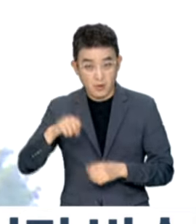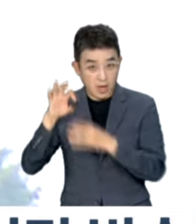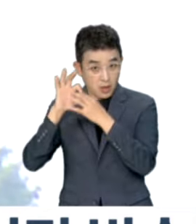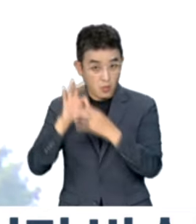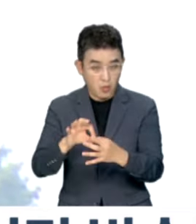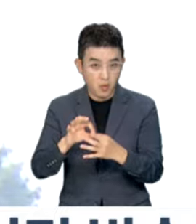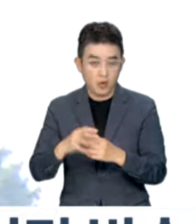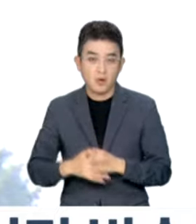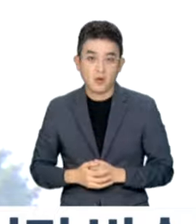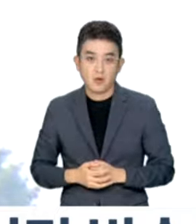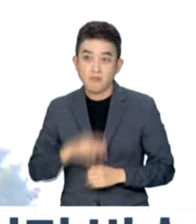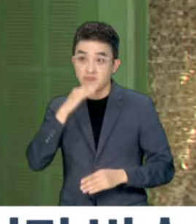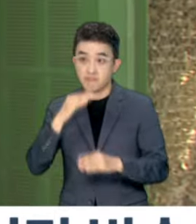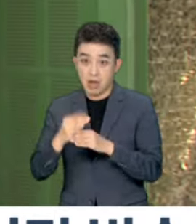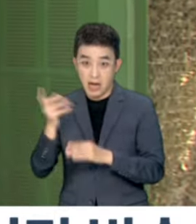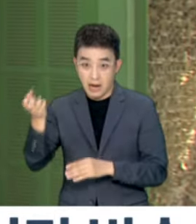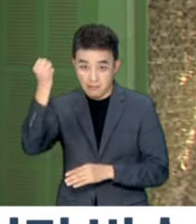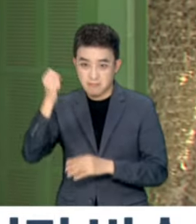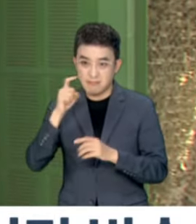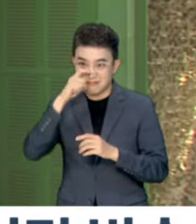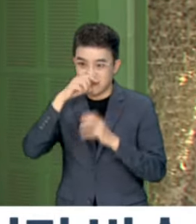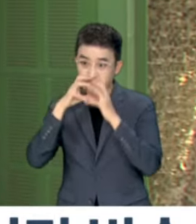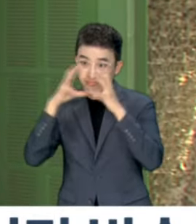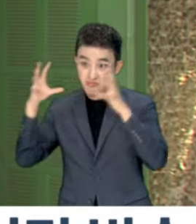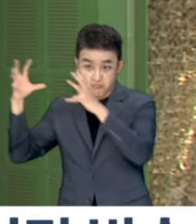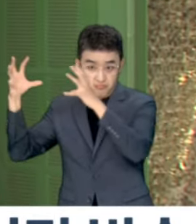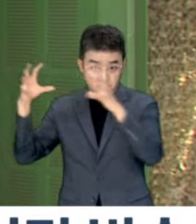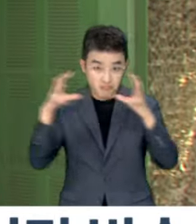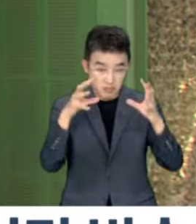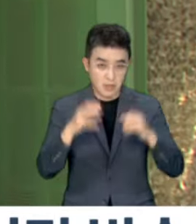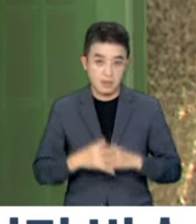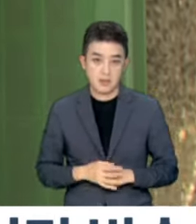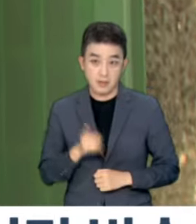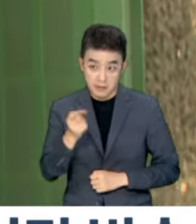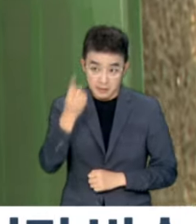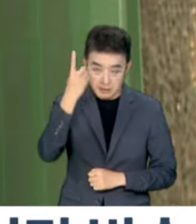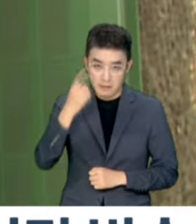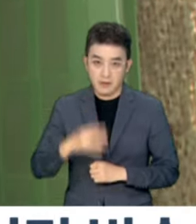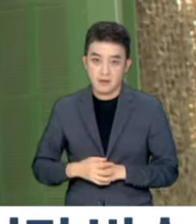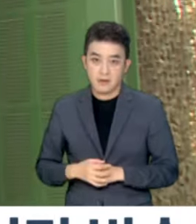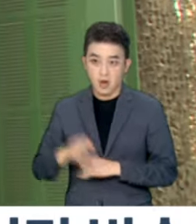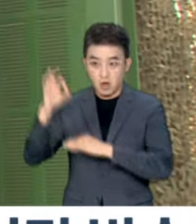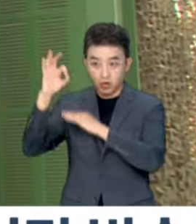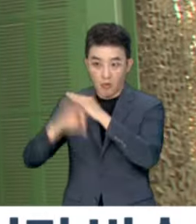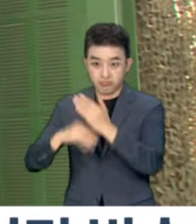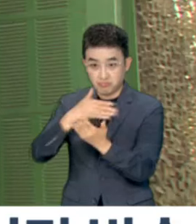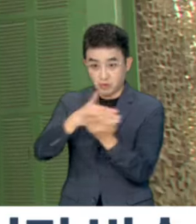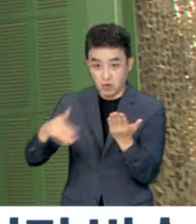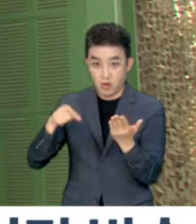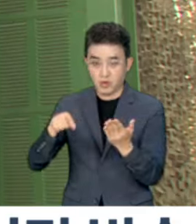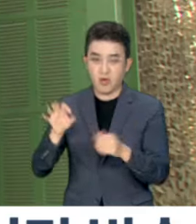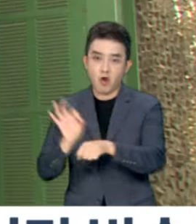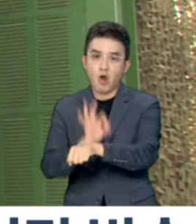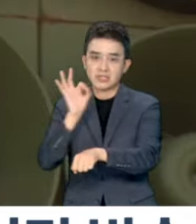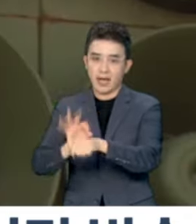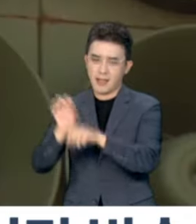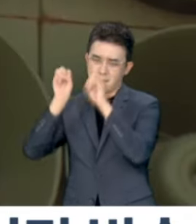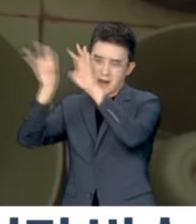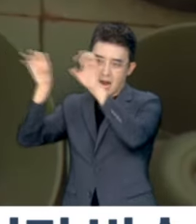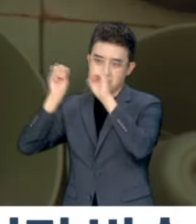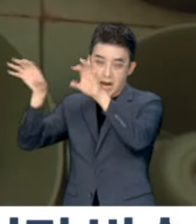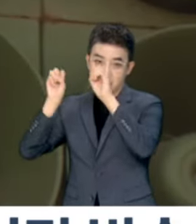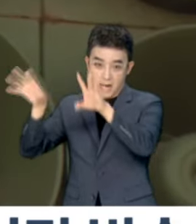북한의 대남 우물 풍선 살포에 대응해 서부전선에 배치된 고정식 대북 확성기 중 일부를 10시간 동안